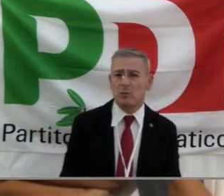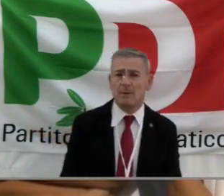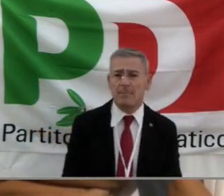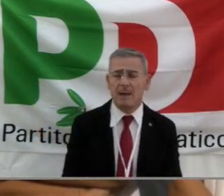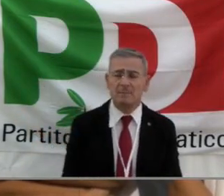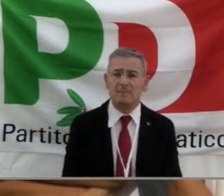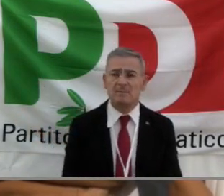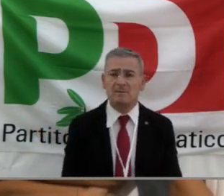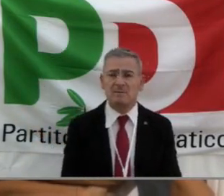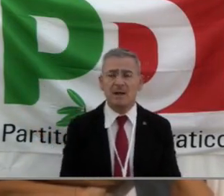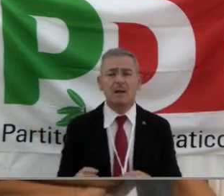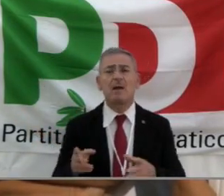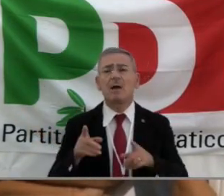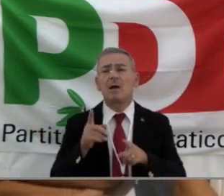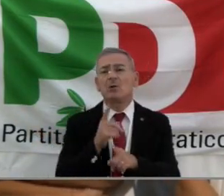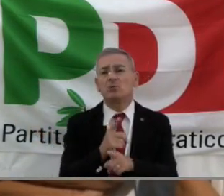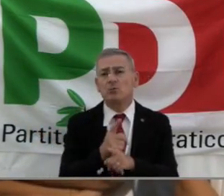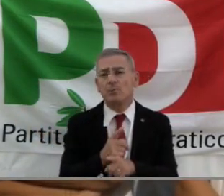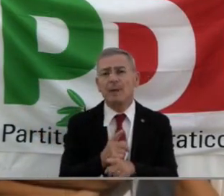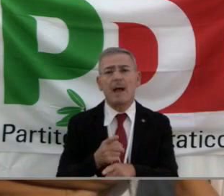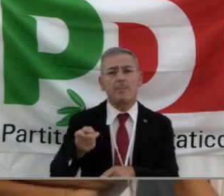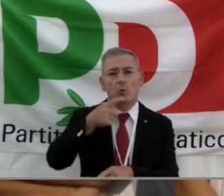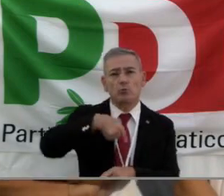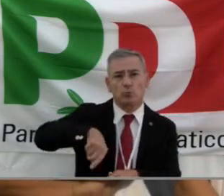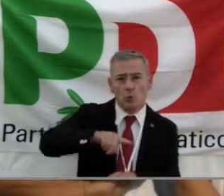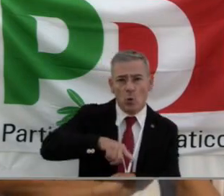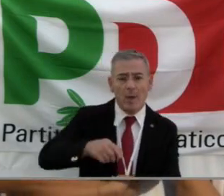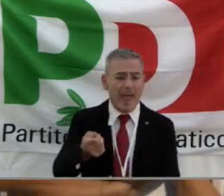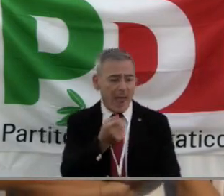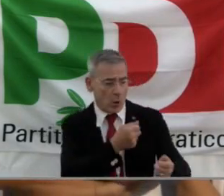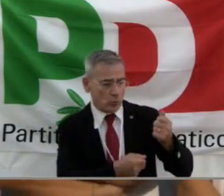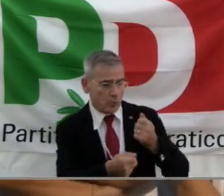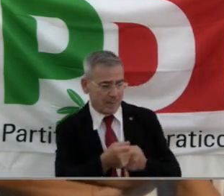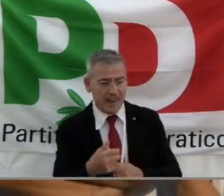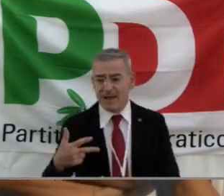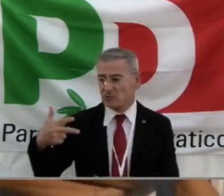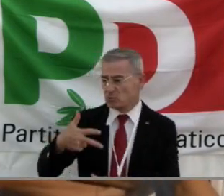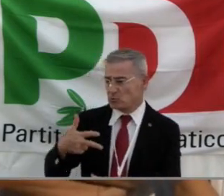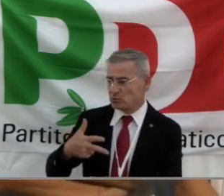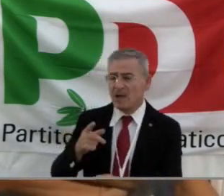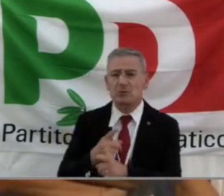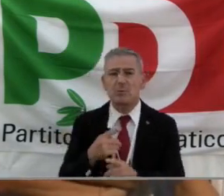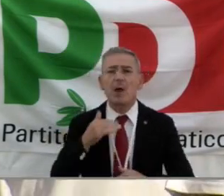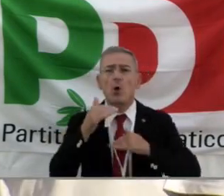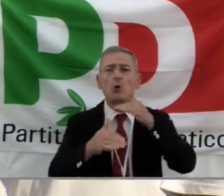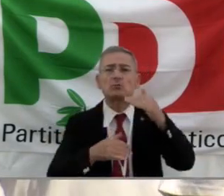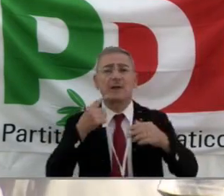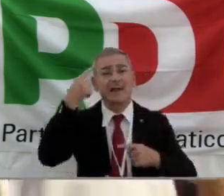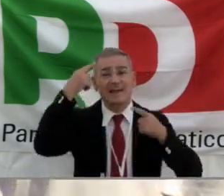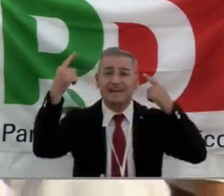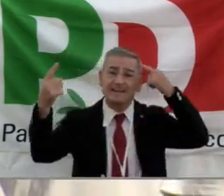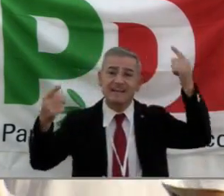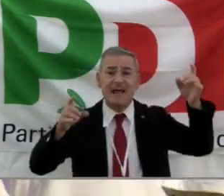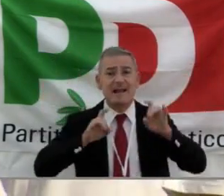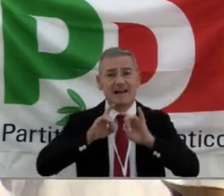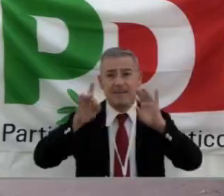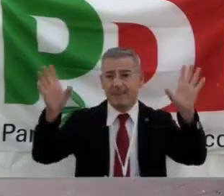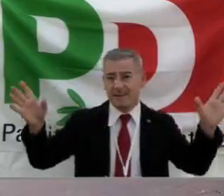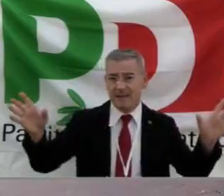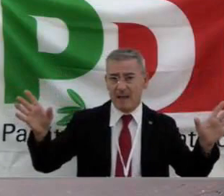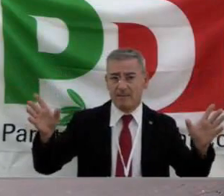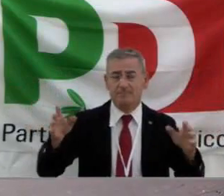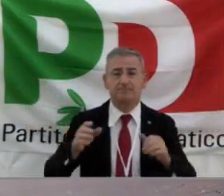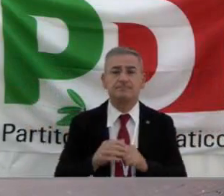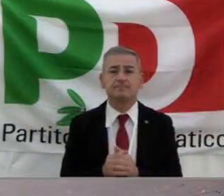rapporto nuovo, noi, tra economia e società. Dobbiamo costruire una nuova idea della libertà, dove la